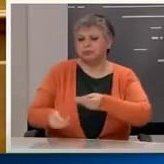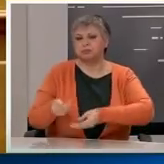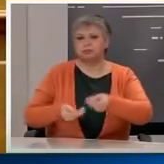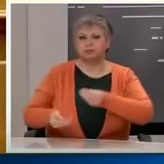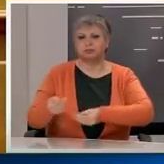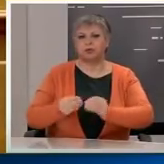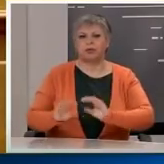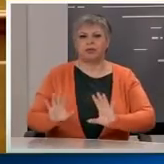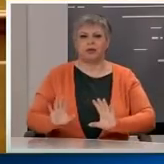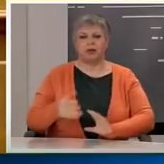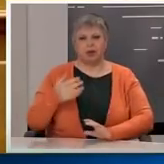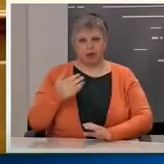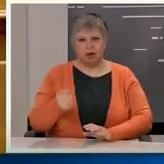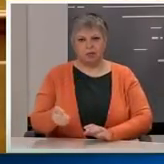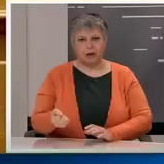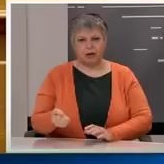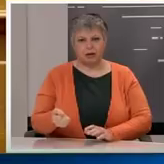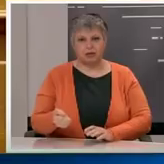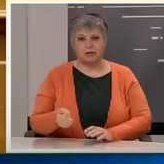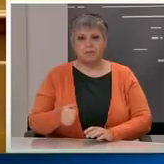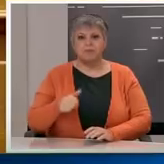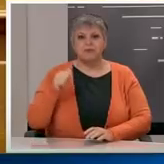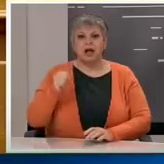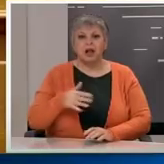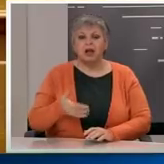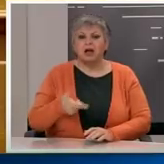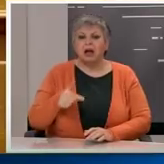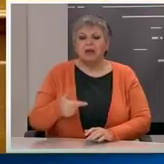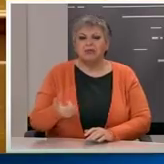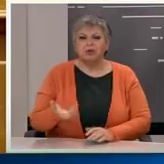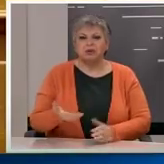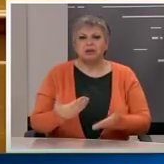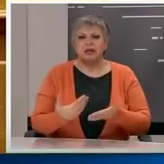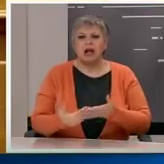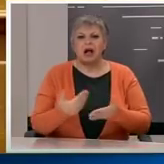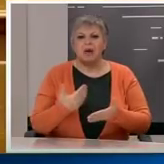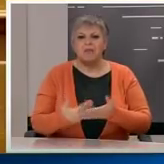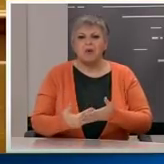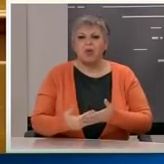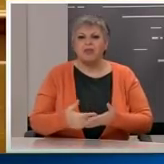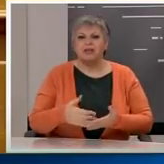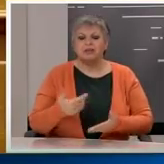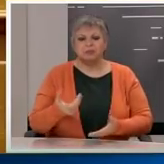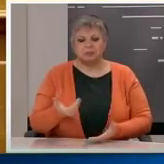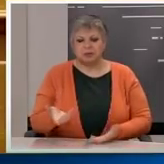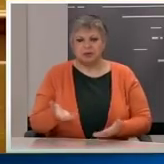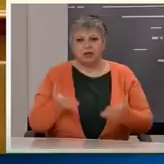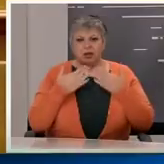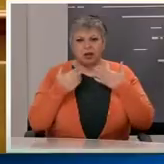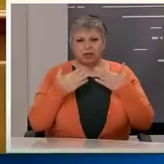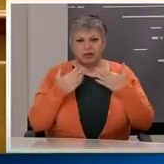Και αυτό επίσης αποδείχθηκε εντελώς αδύναμο και αβάσιμο να το υπερασπιστεί οποιοδήποτε.